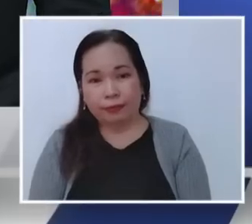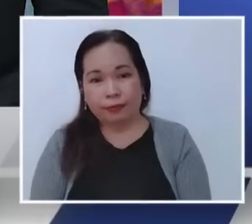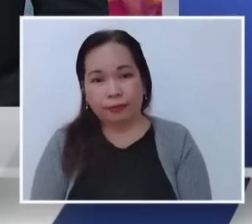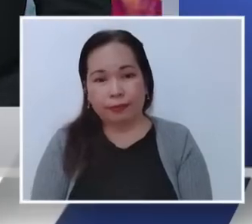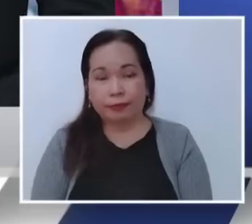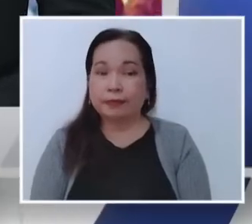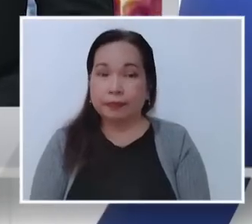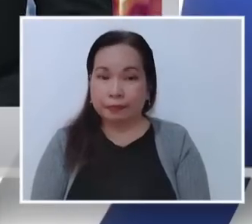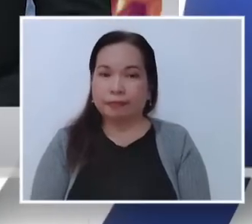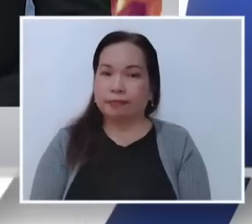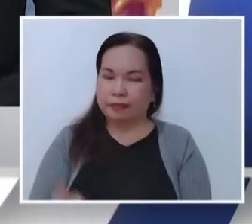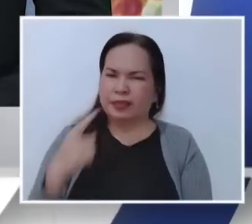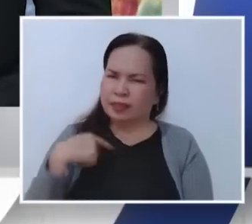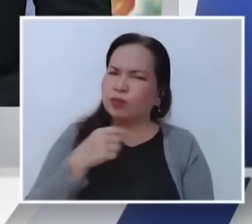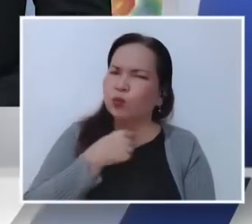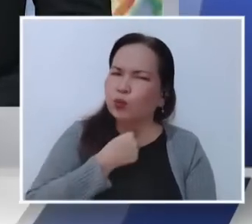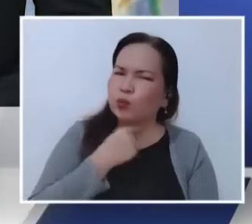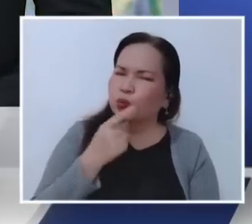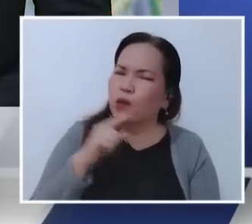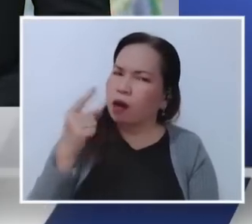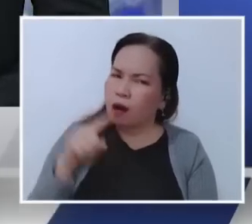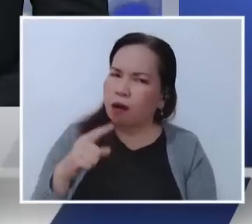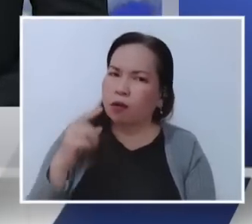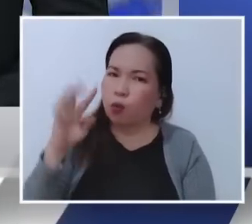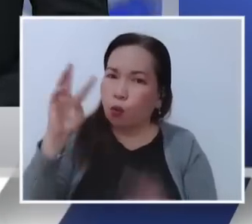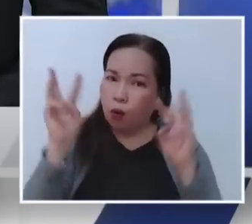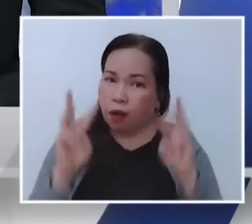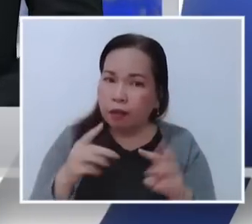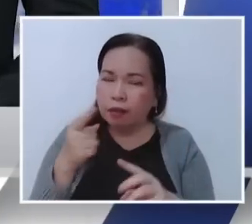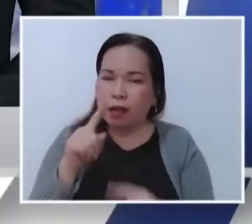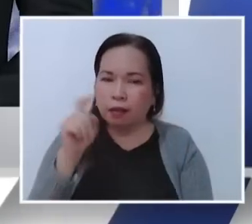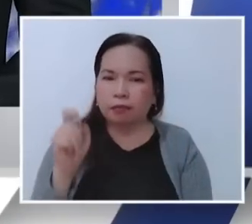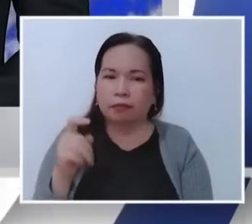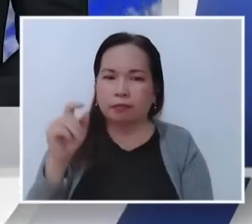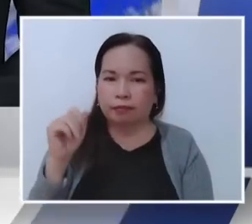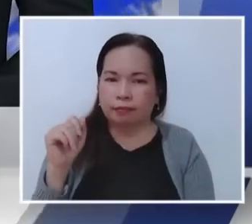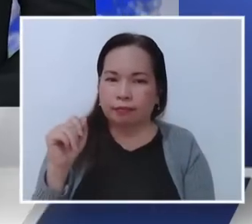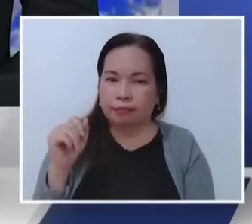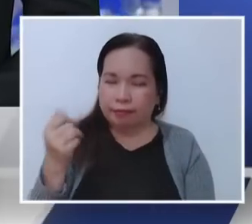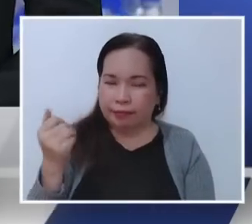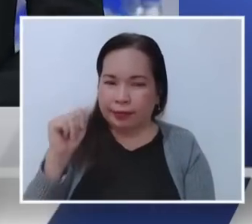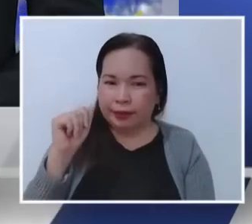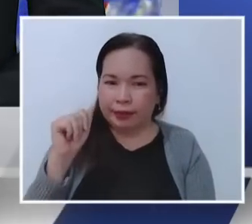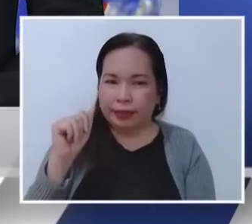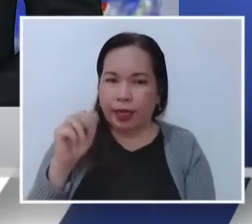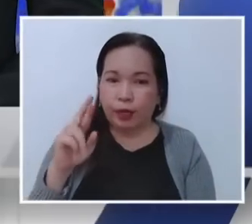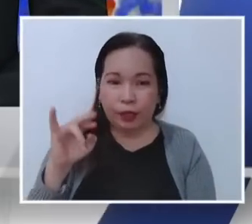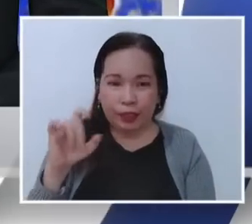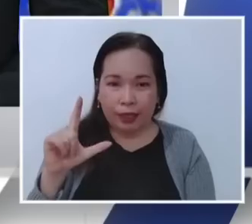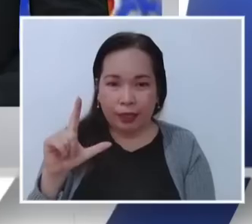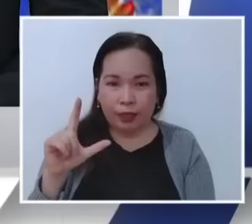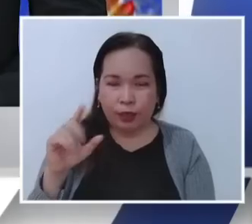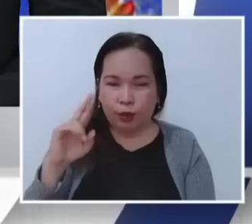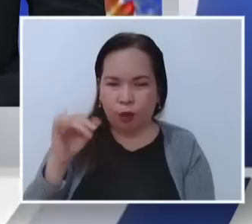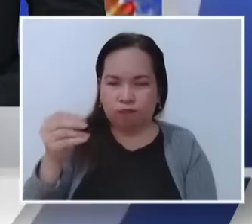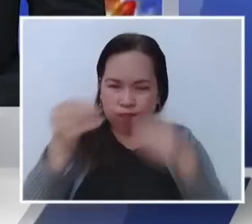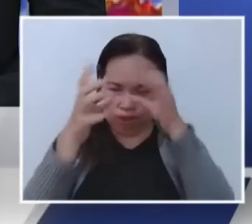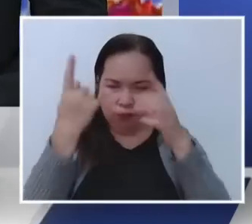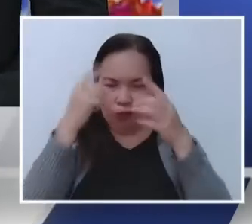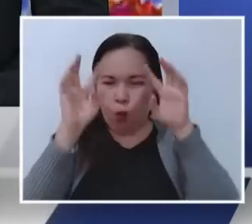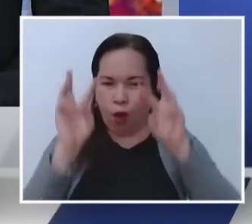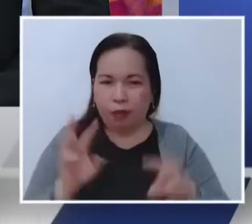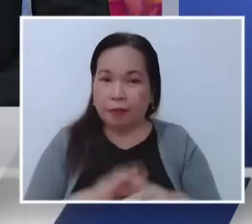Yon, alamin ho natin ang magiging lagay ng panahon mula kay ABS-CBN resident meteorologist Ariel Rojas.